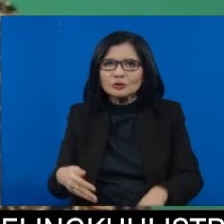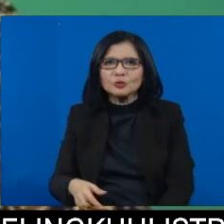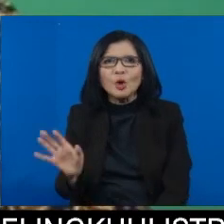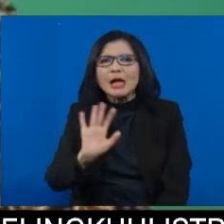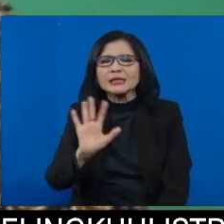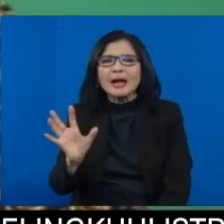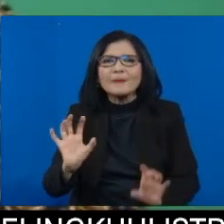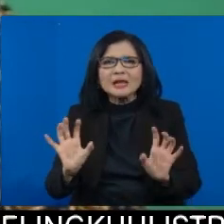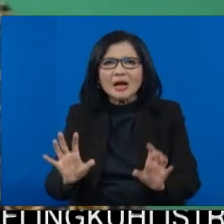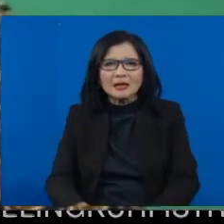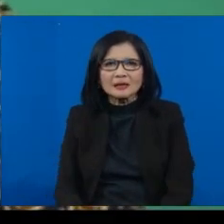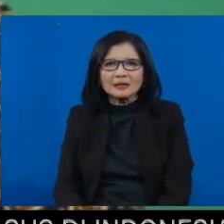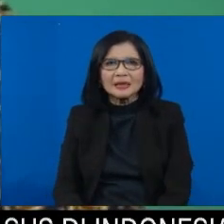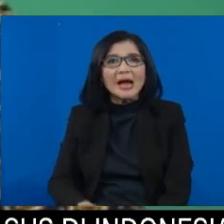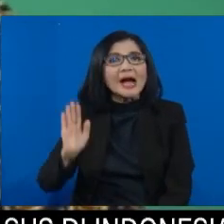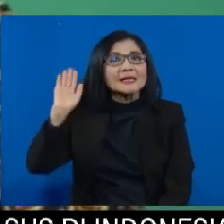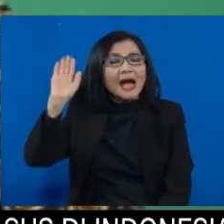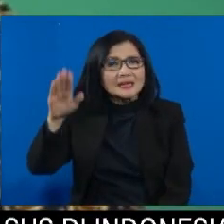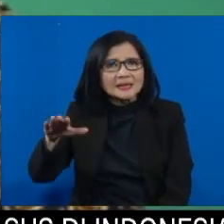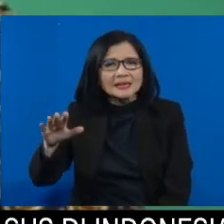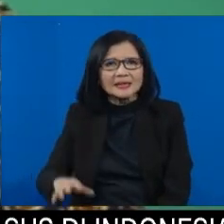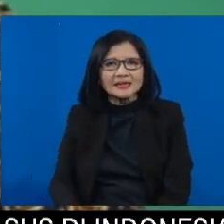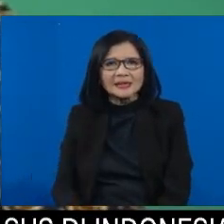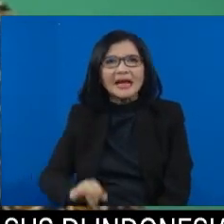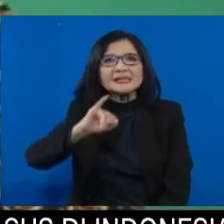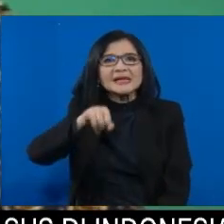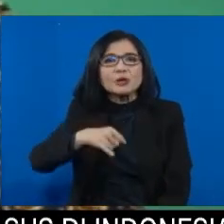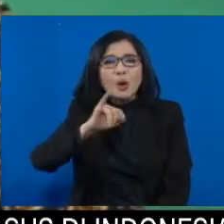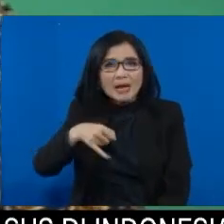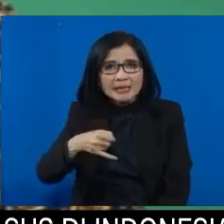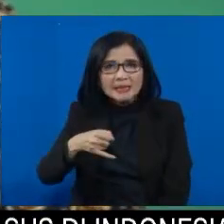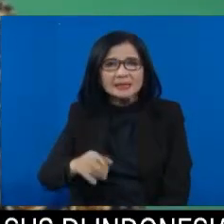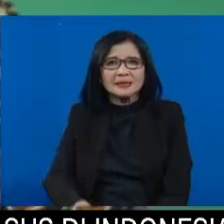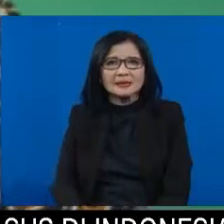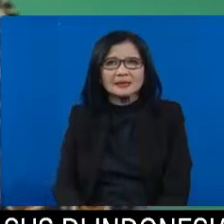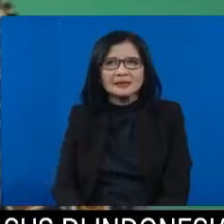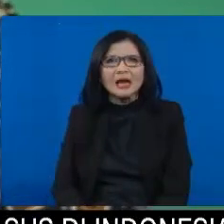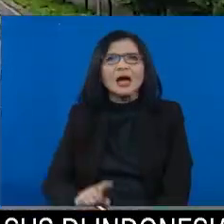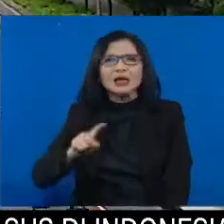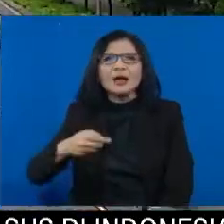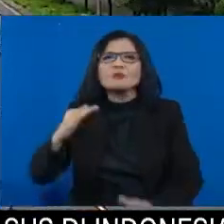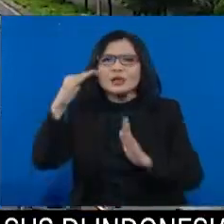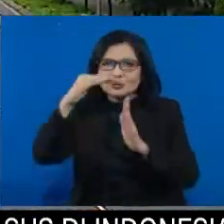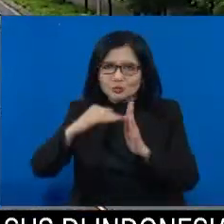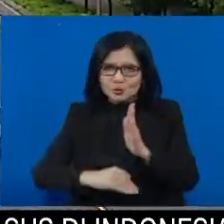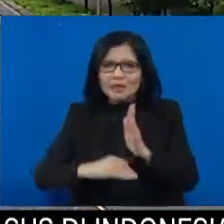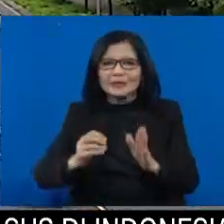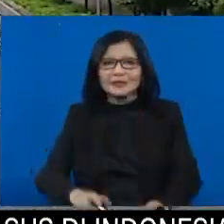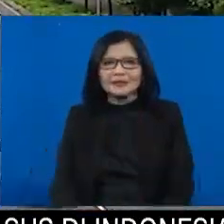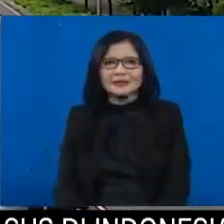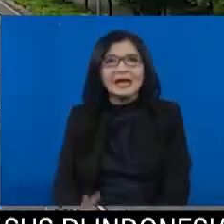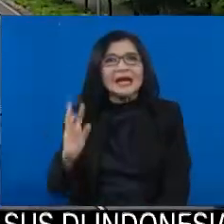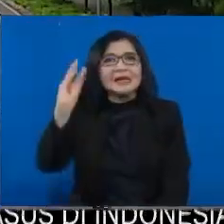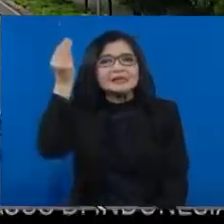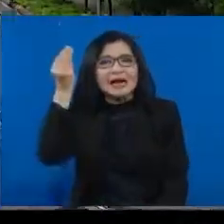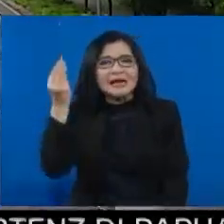tinggi. Nanti pada waktu Januari itu juga akan turun lagi gitu. Jakarta